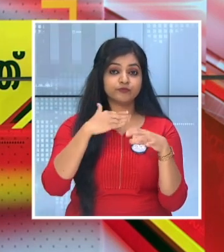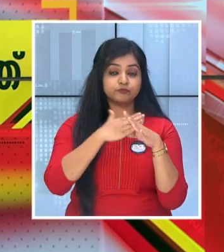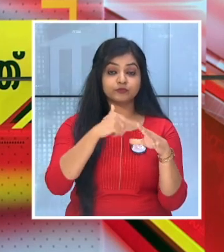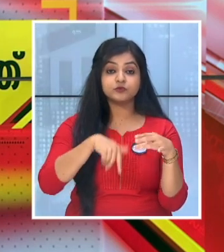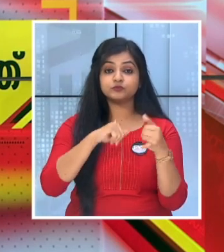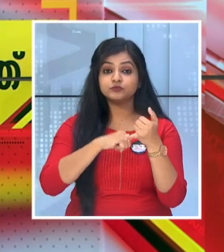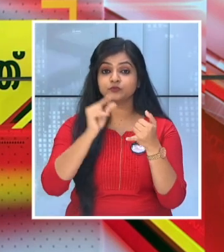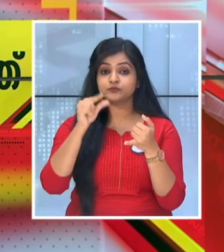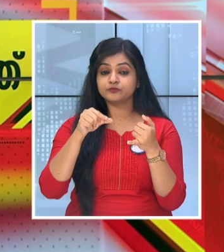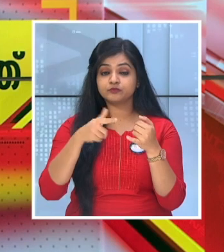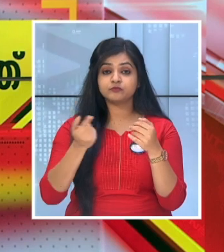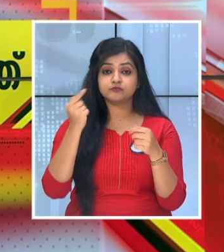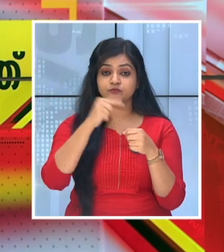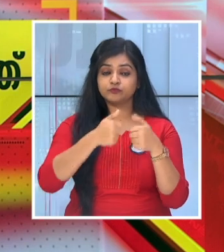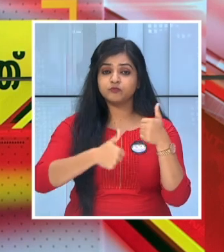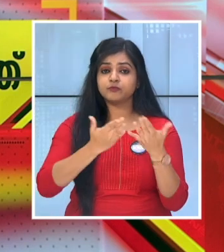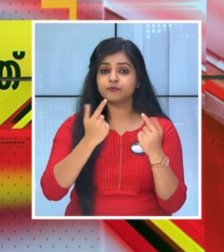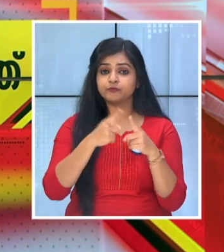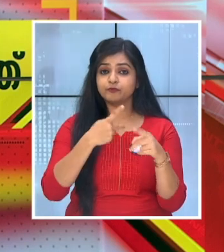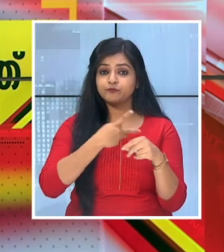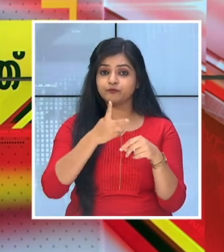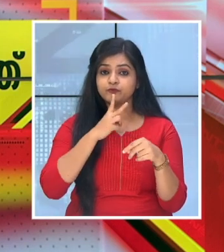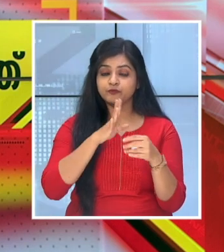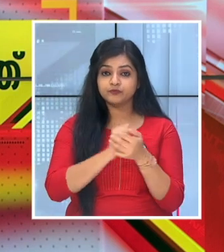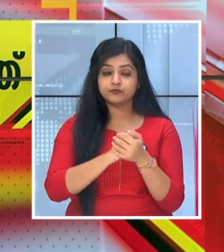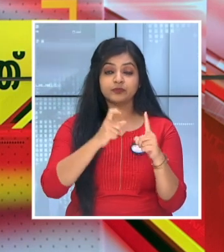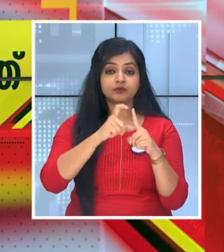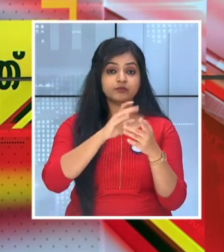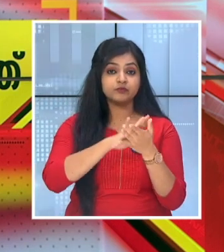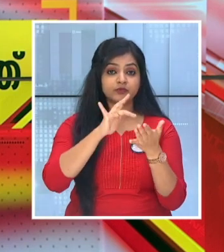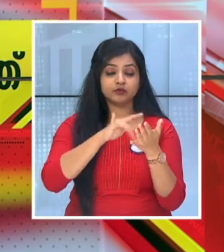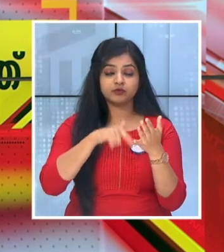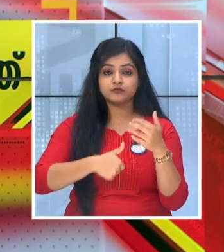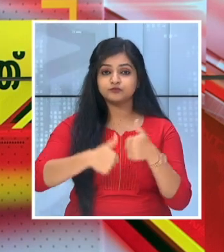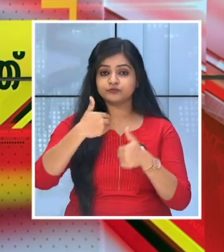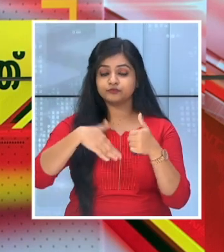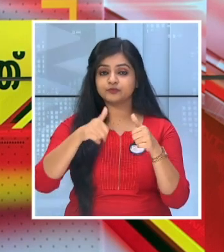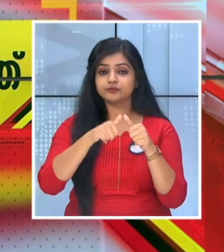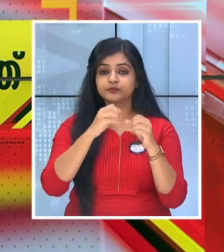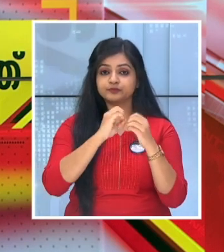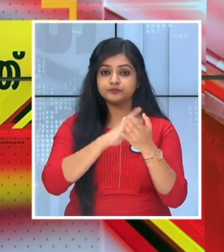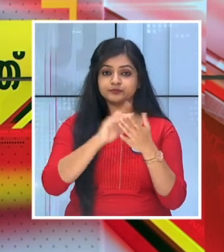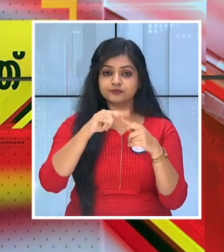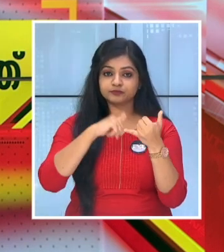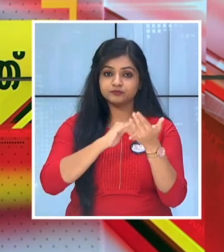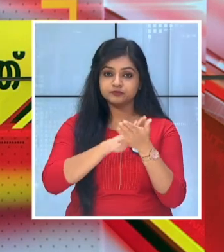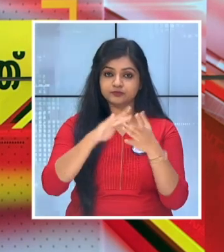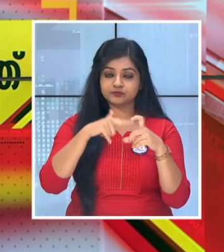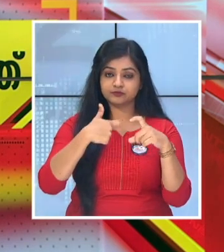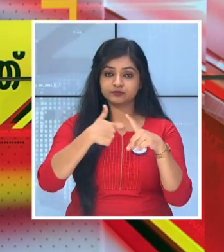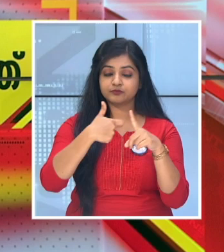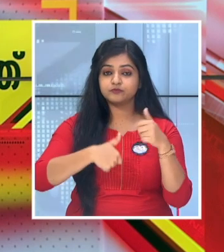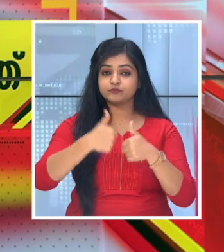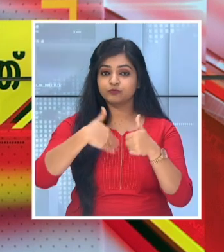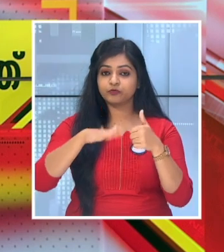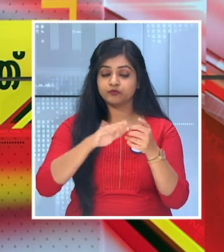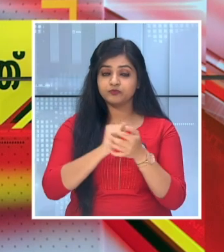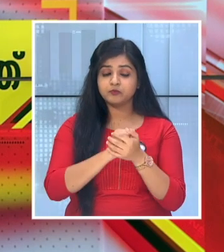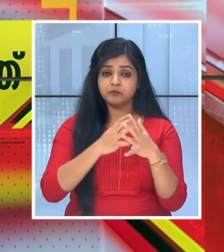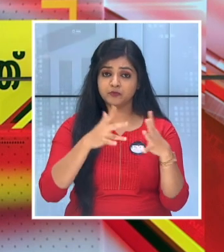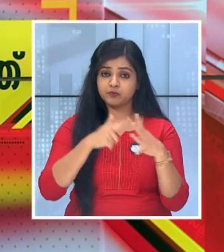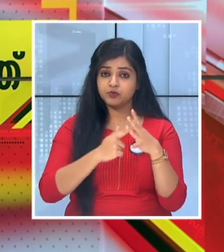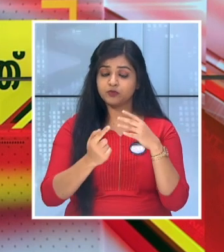അധികാരിയെ മത്സരിപ്പിക്കാനാണ് വെല്ലുവിളി. ഡയമണ്ട് ഹാർബർ മണ്ഡലത്തിലാണ് അഭിഷേക് മത്സരിക്കുന്നത്. ബൽറാം നെടുങ്ങാടി ഡൽഹിയിൽ നിന്ന് ചേരുന്നുണ്ട്. ബൽറാം, വലിയ